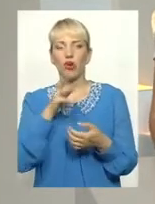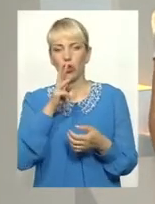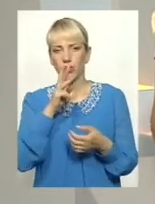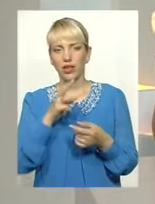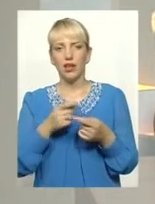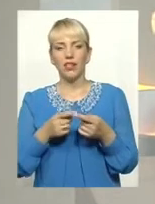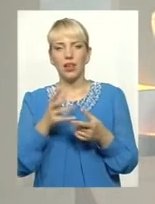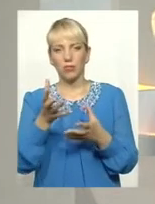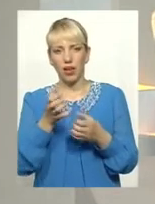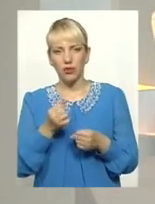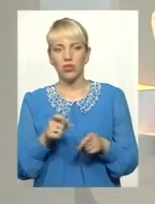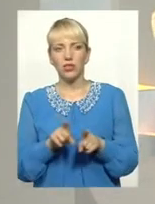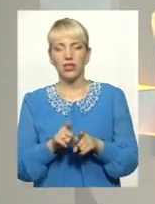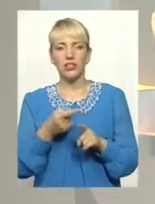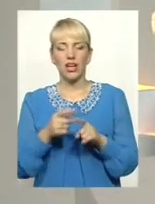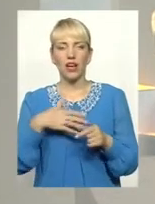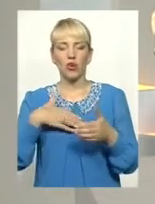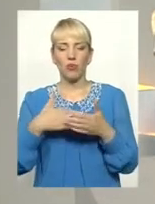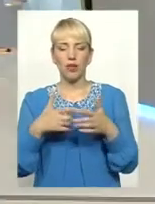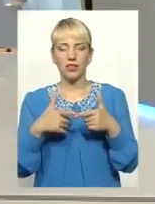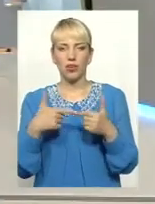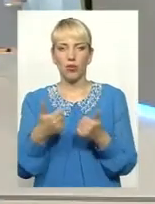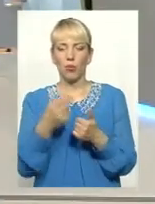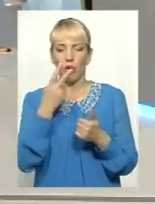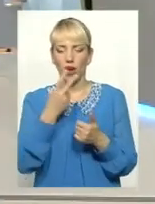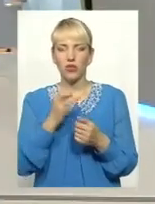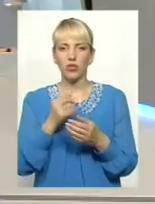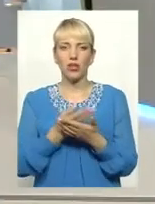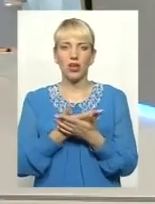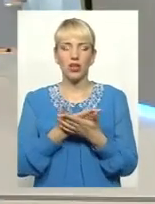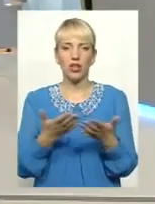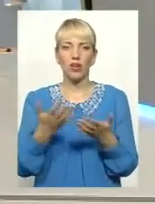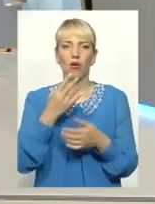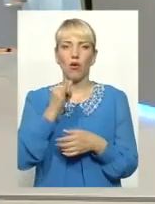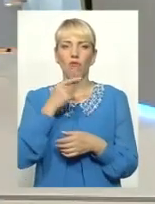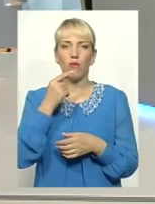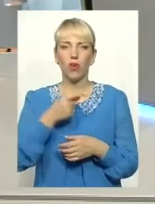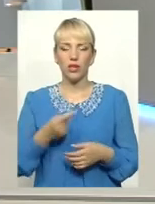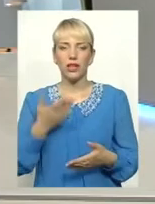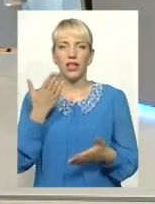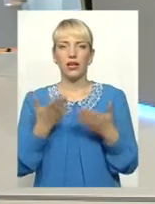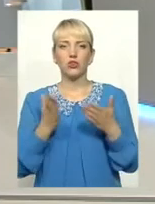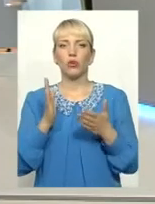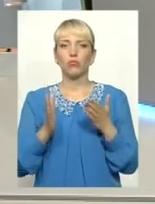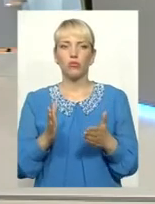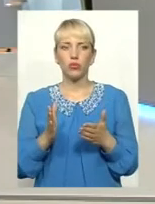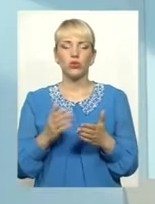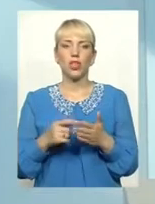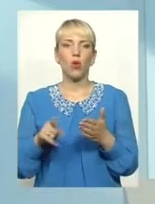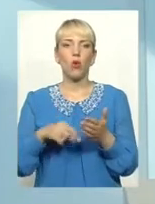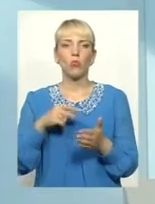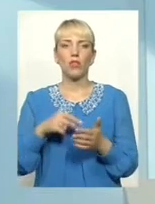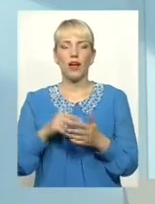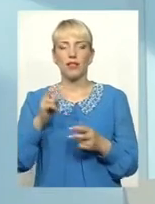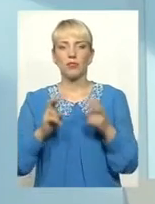громадська організація, в принципі, показує і про це говорить. Якщо буде комунальне підприємство, кадрові зміни будуть?